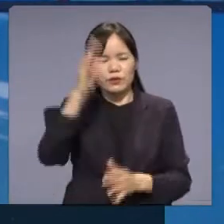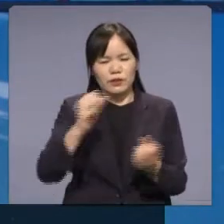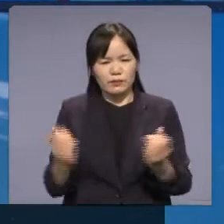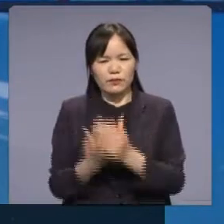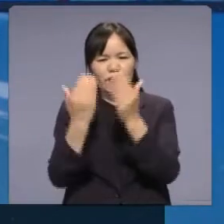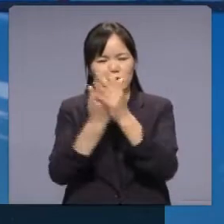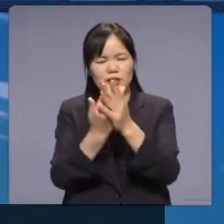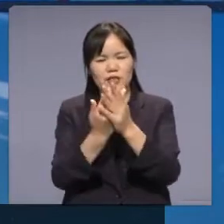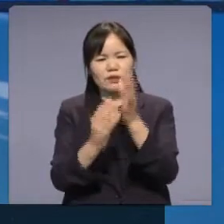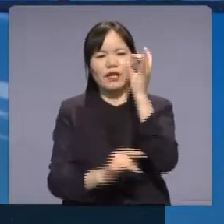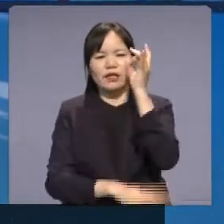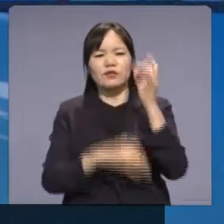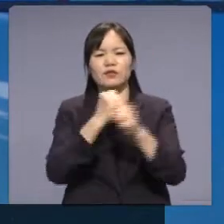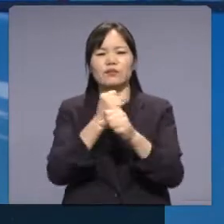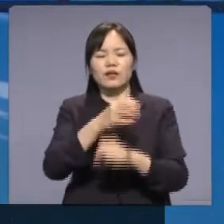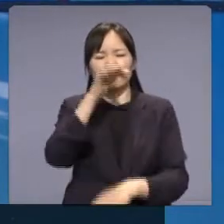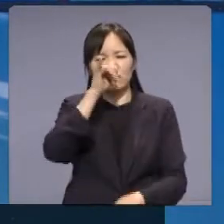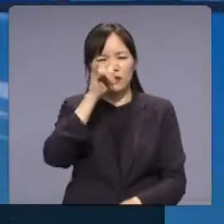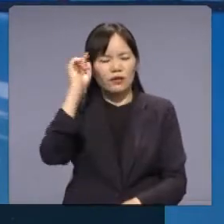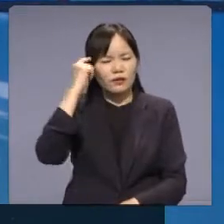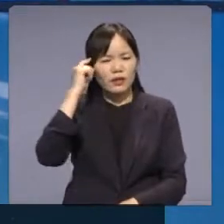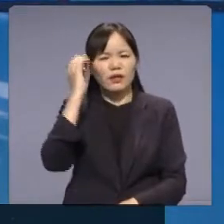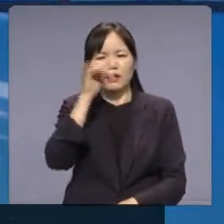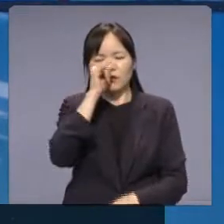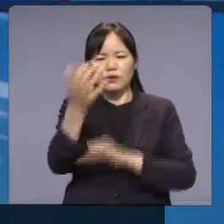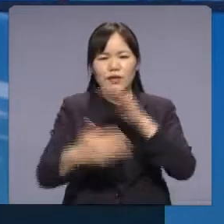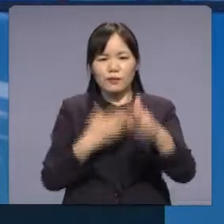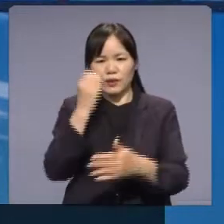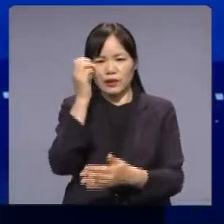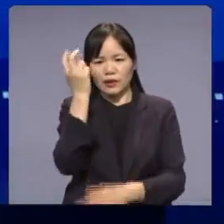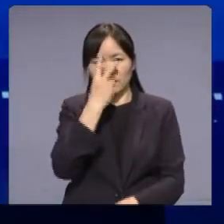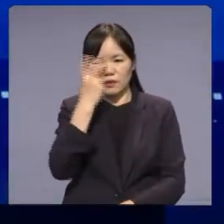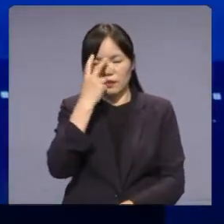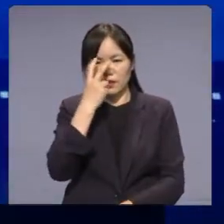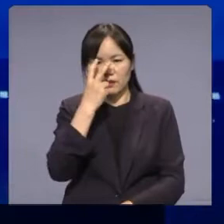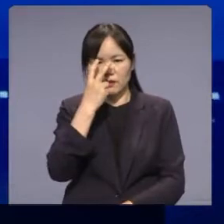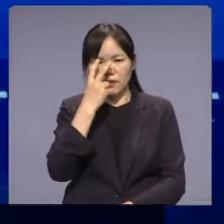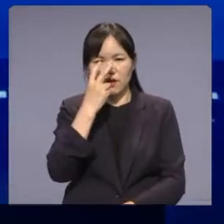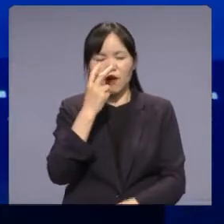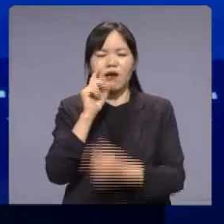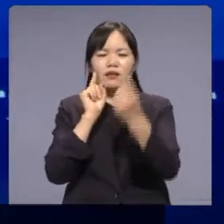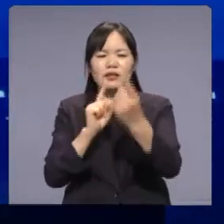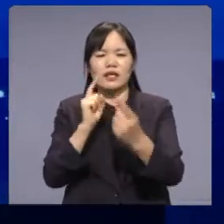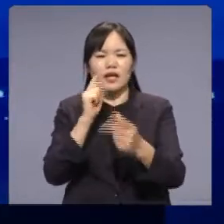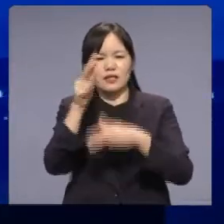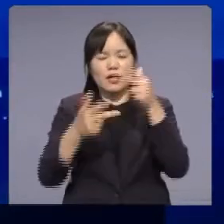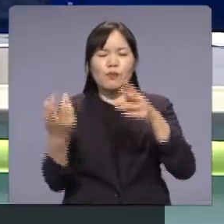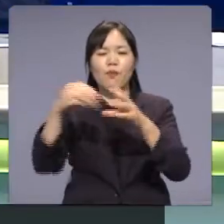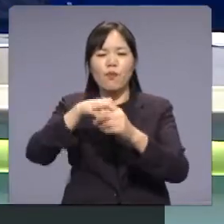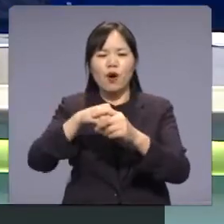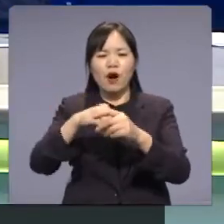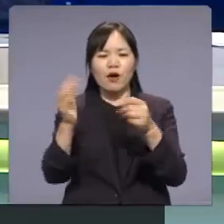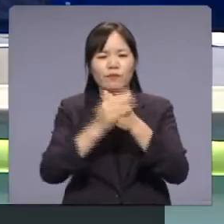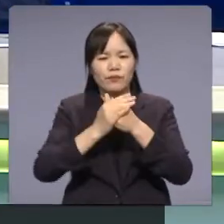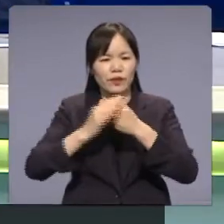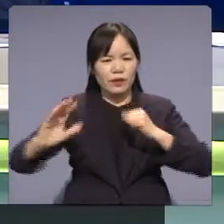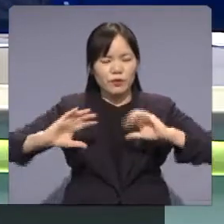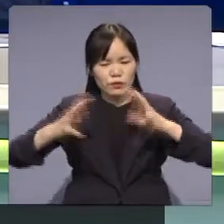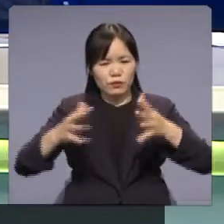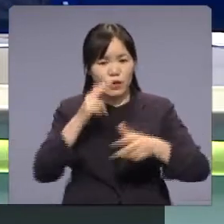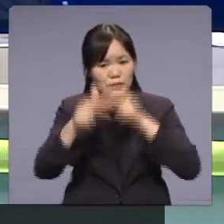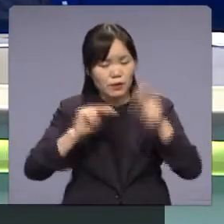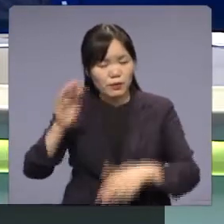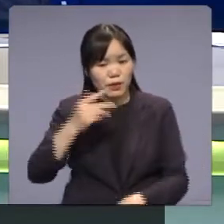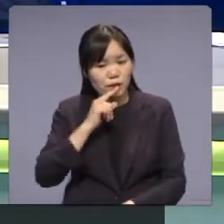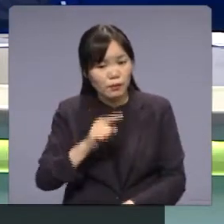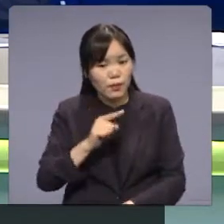않을까 이제 그렇게 생각하고요. 네, 제 듣기로는 예비 타당성 대상에서 이미 사업에서 포함이 돼서 국가적인 사업이 됐다. 네, 그렇죠. 이렇게